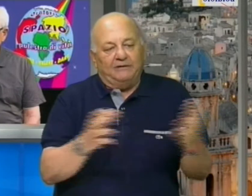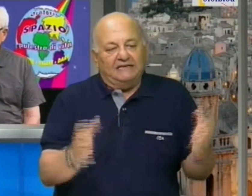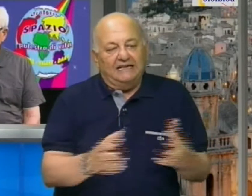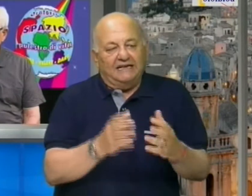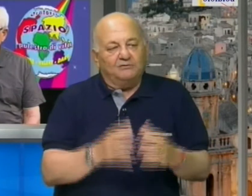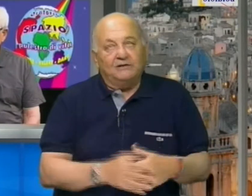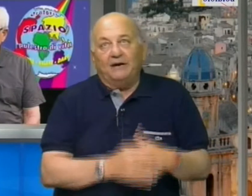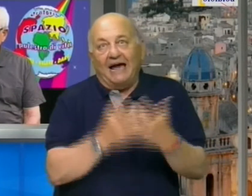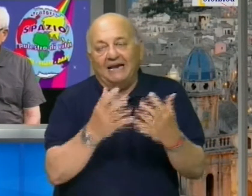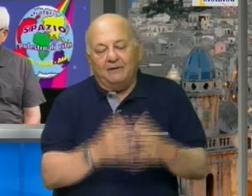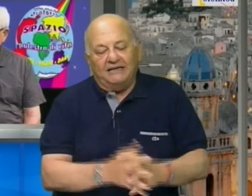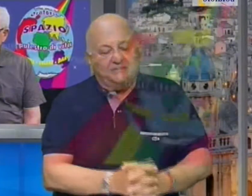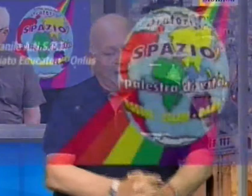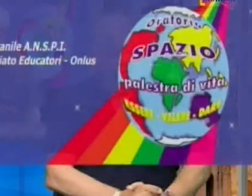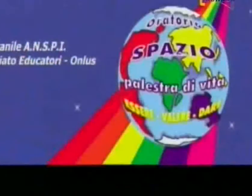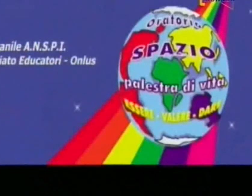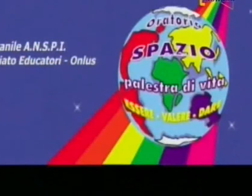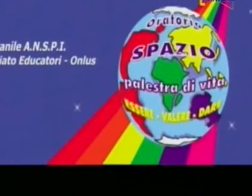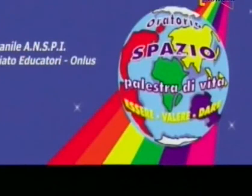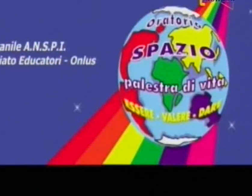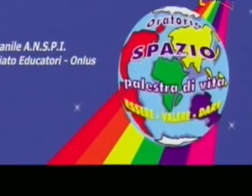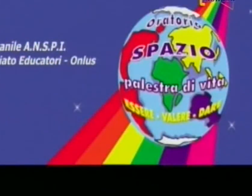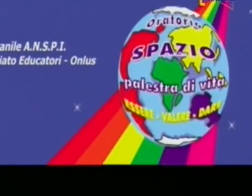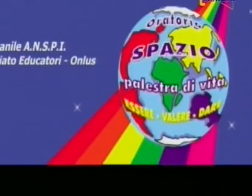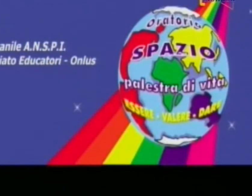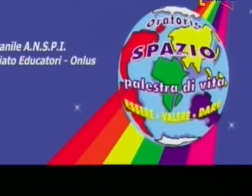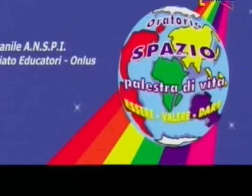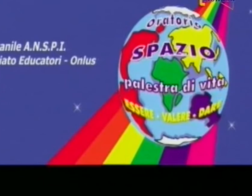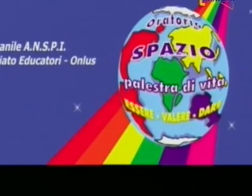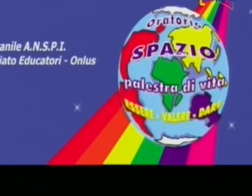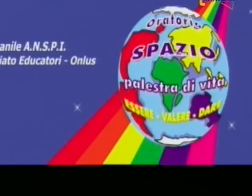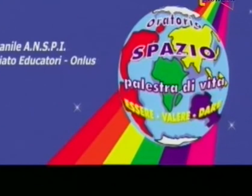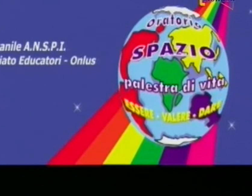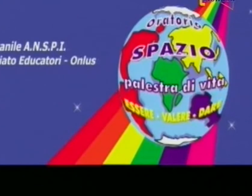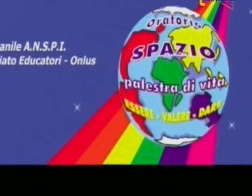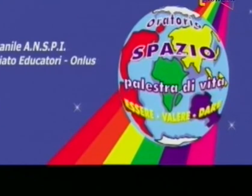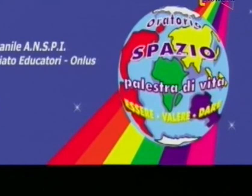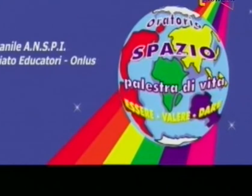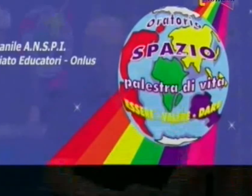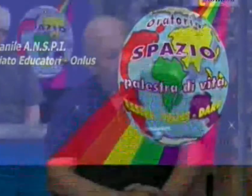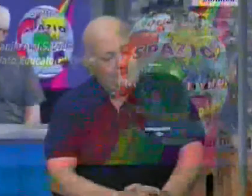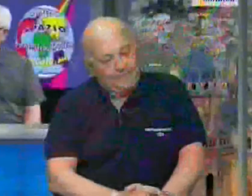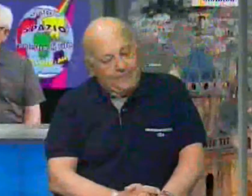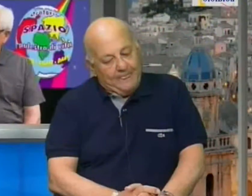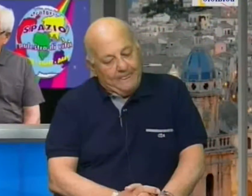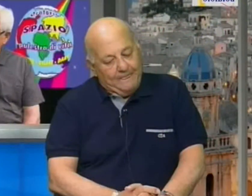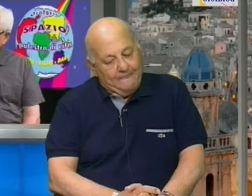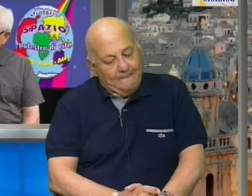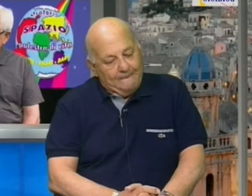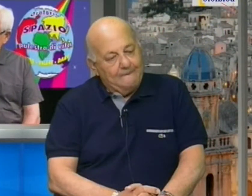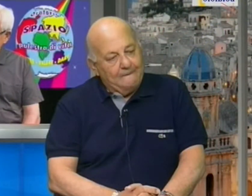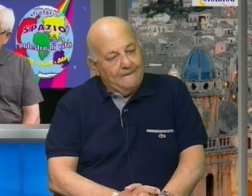il presidente responsabile, l'anima di Spazio. Padre, cos'è questo Spazio? Spazio è un